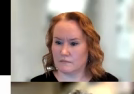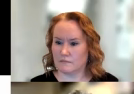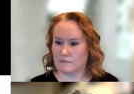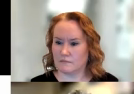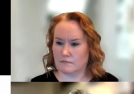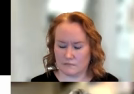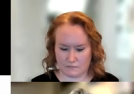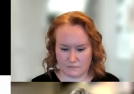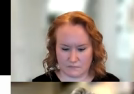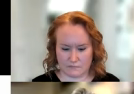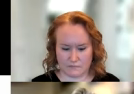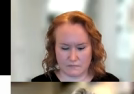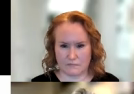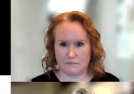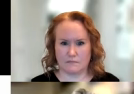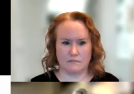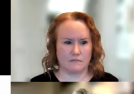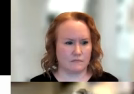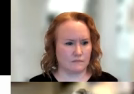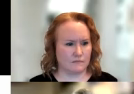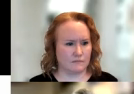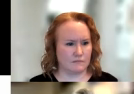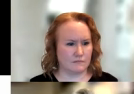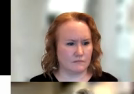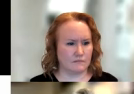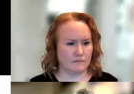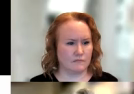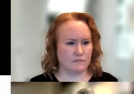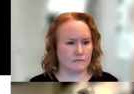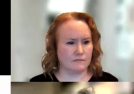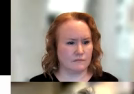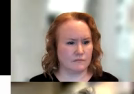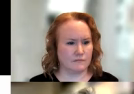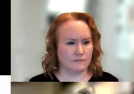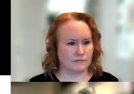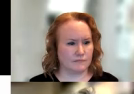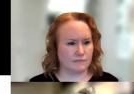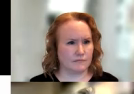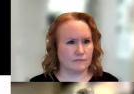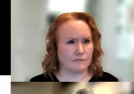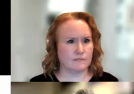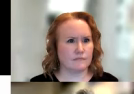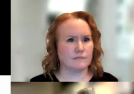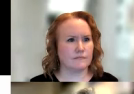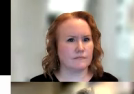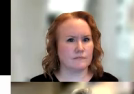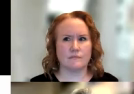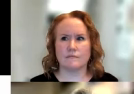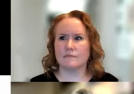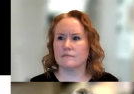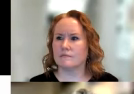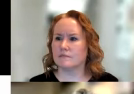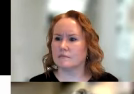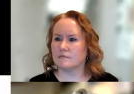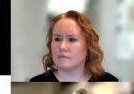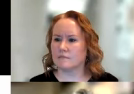Så dette den fjerde handlingsplanen som lagt fram av norske regjeringer på dette området. Og det har